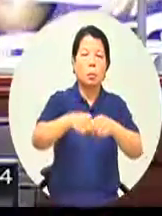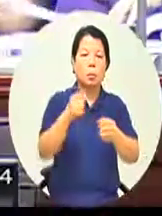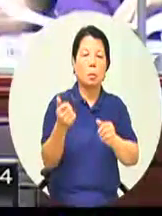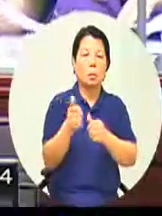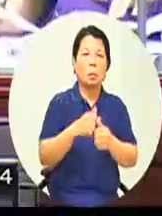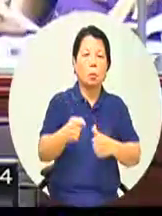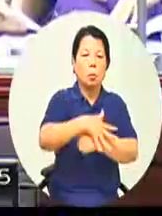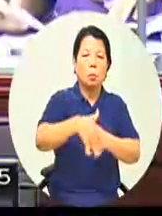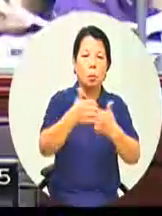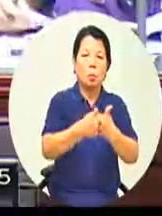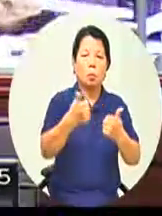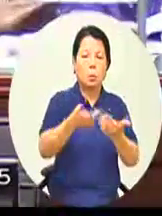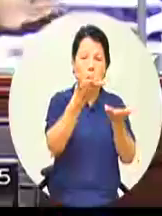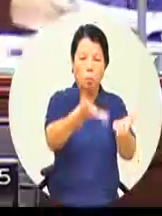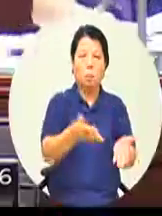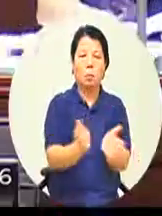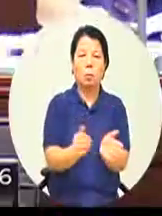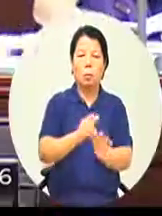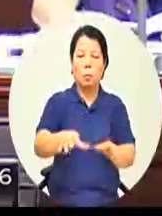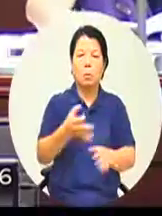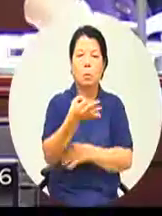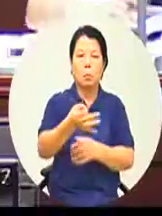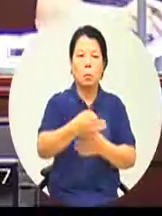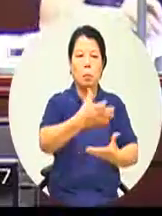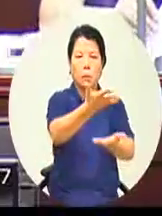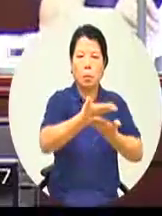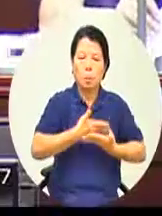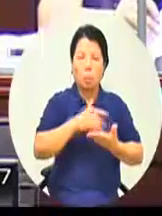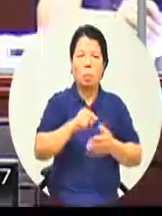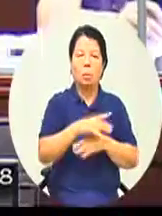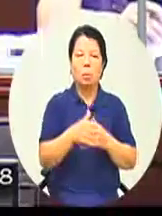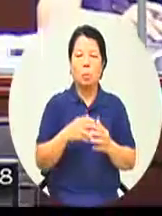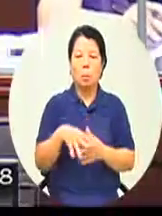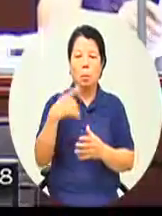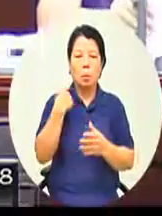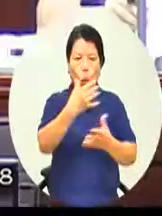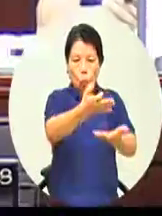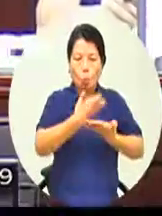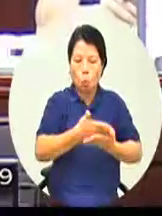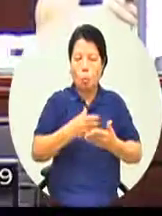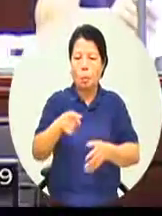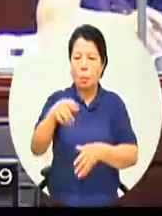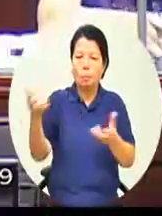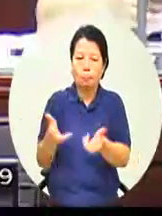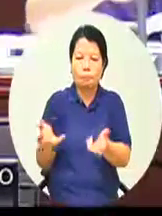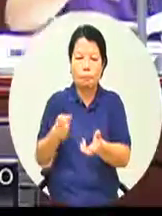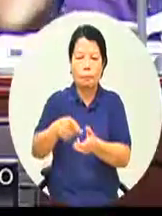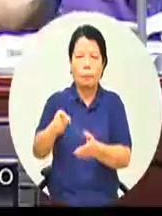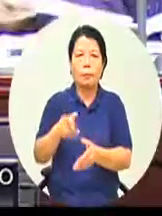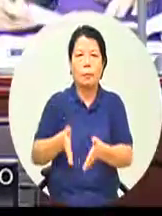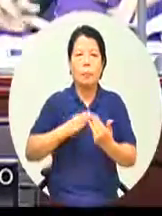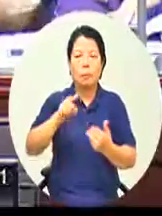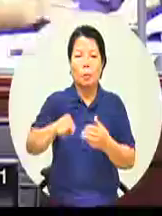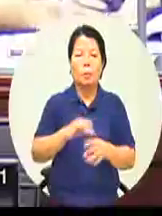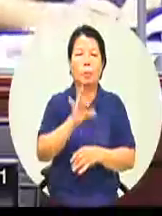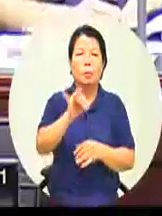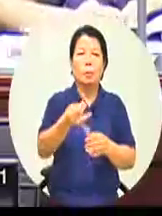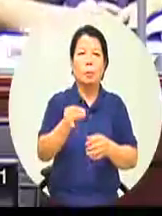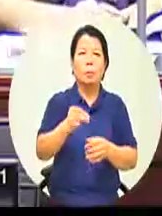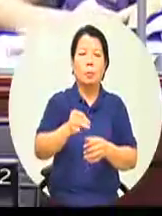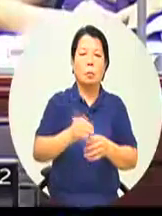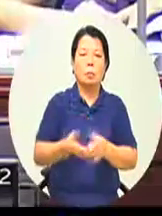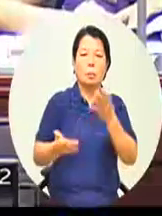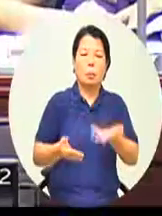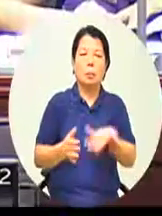校很关心的是说，这个经费核实下来，让它能够早点进行复原的工程。那我们在这个100万以上，刚委